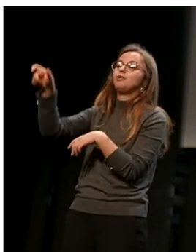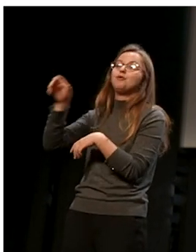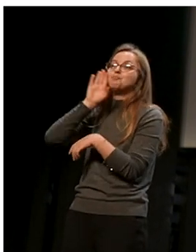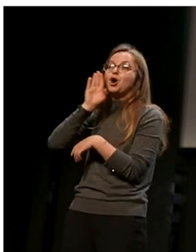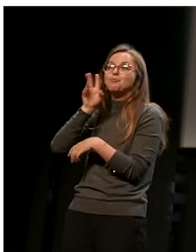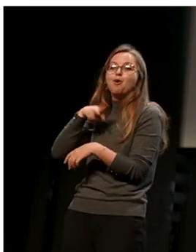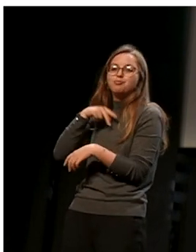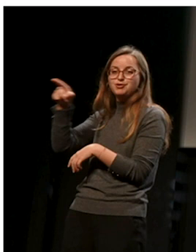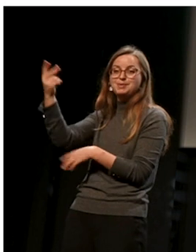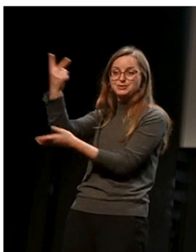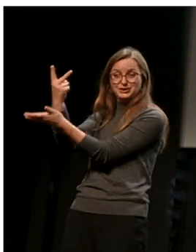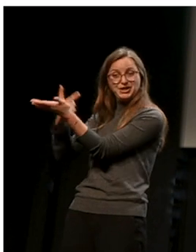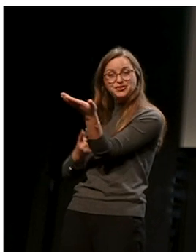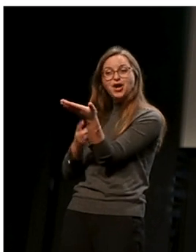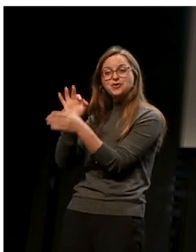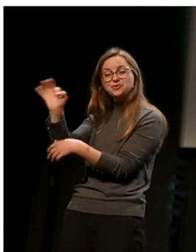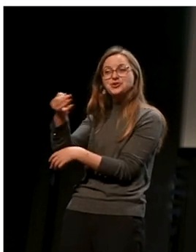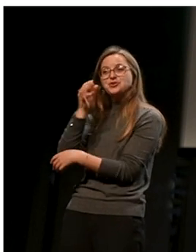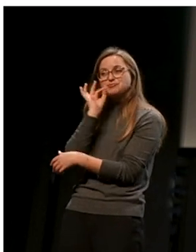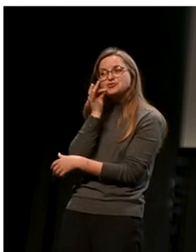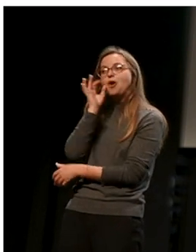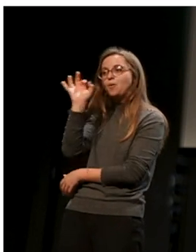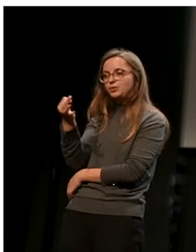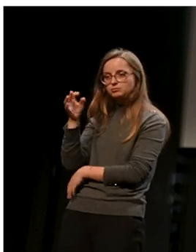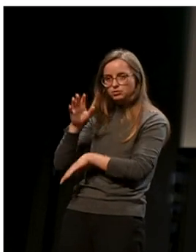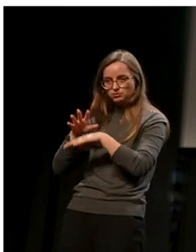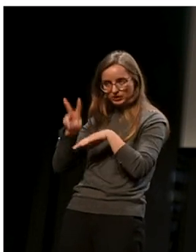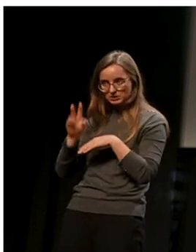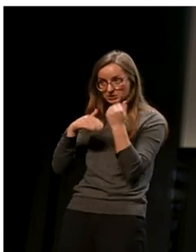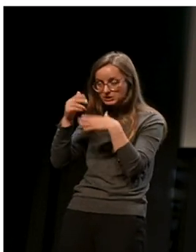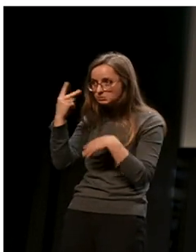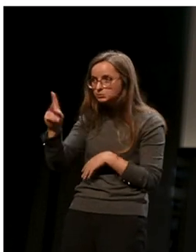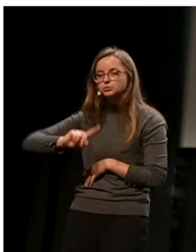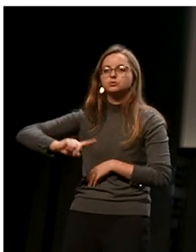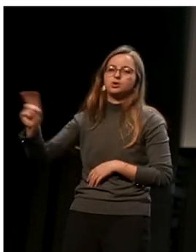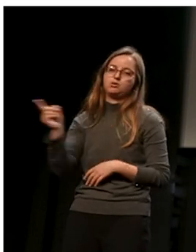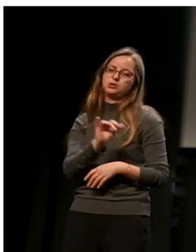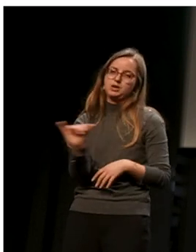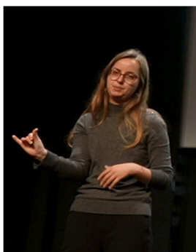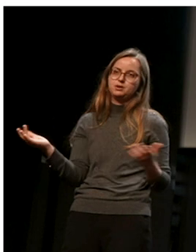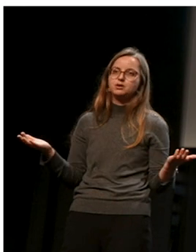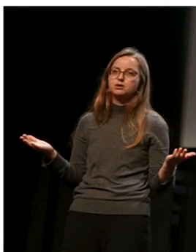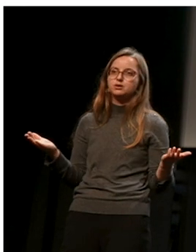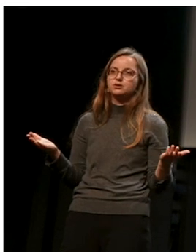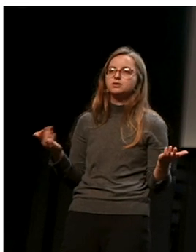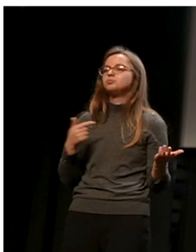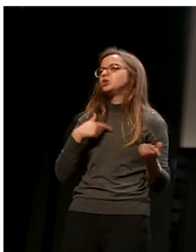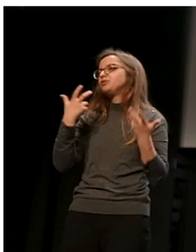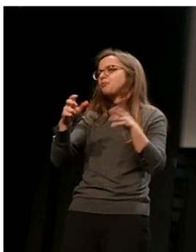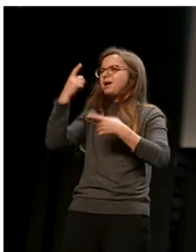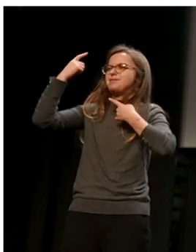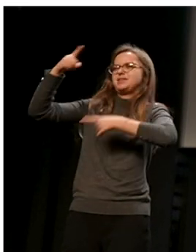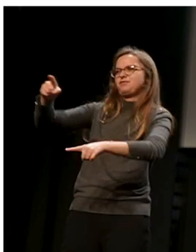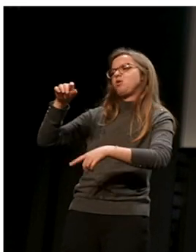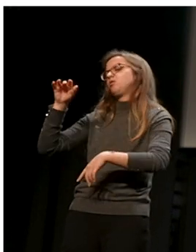porcelaine, c'est super cool, mais ça n'a jamais été son métier. Hein. Je cherche pas à défendre, dire attention les IA